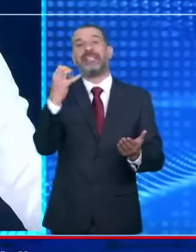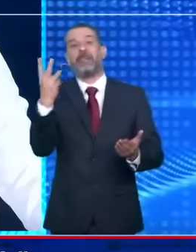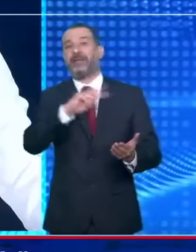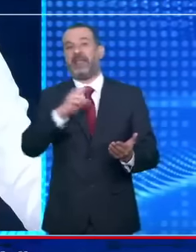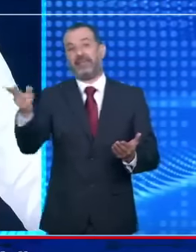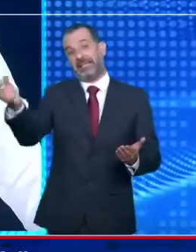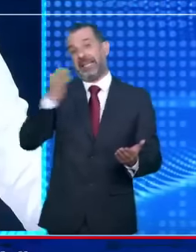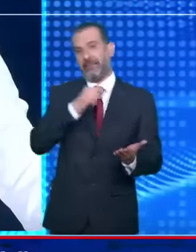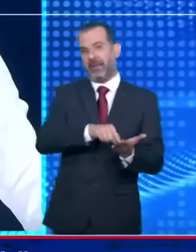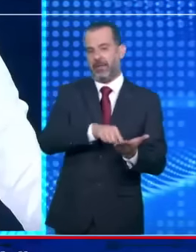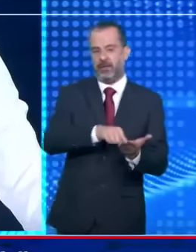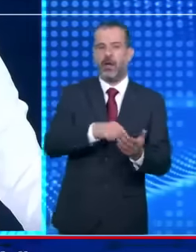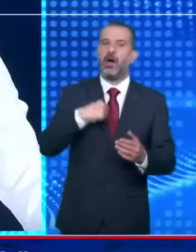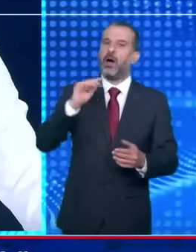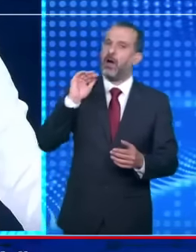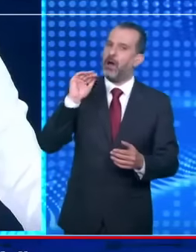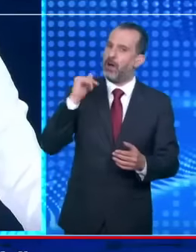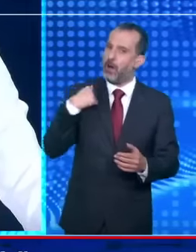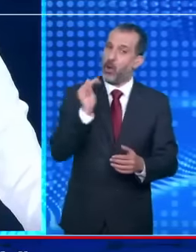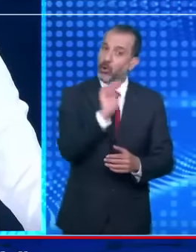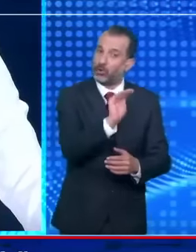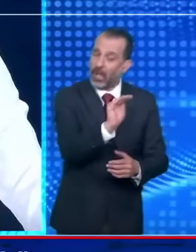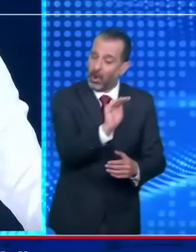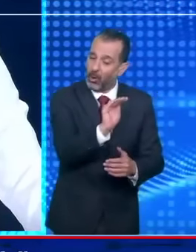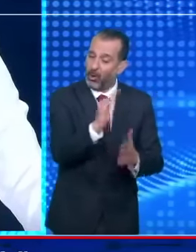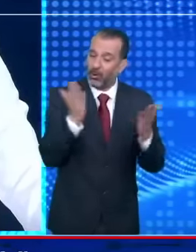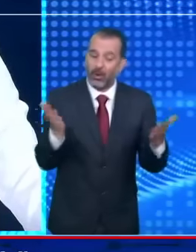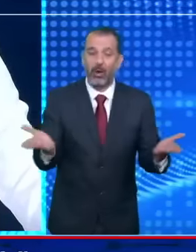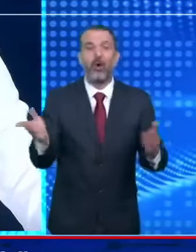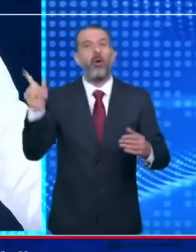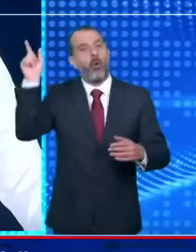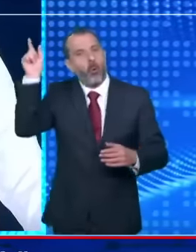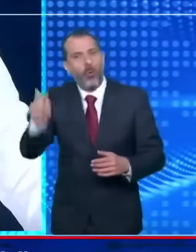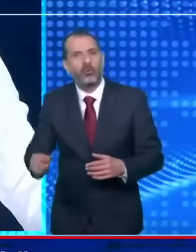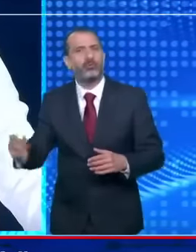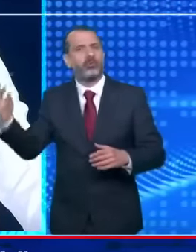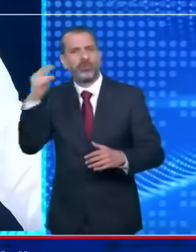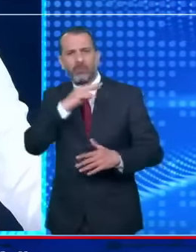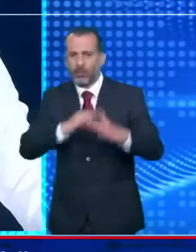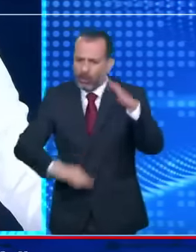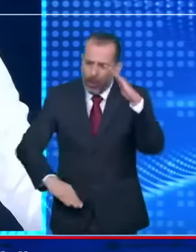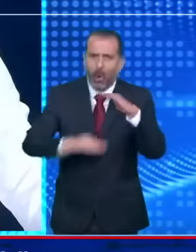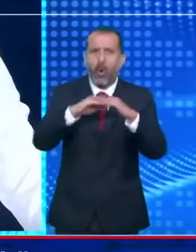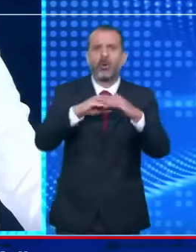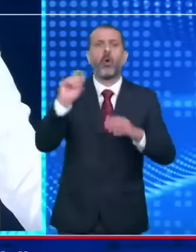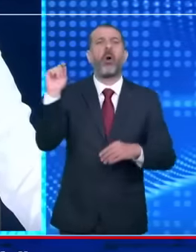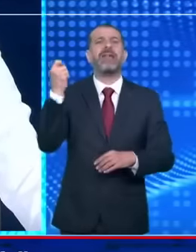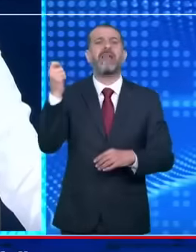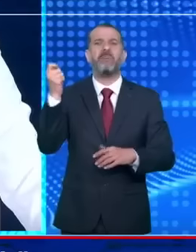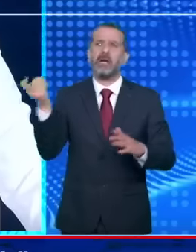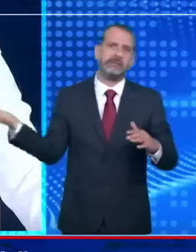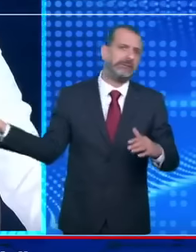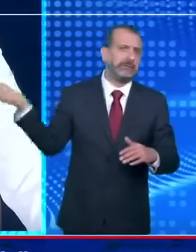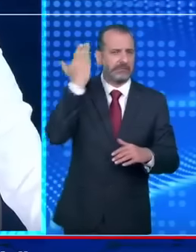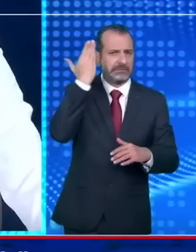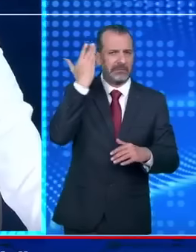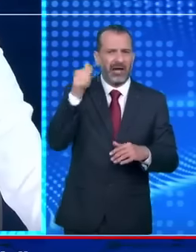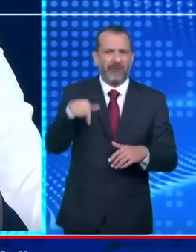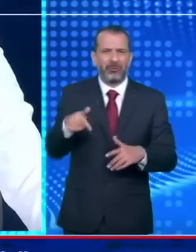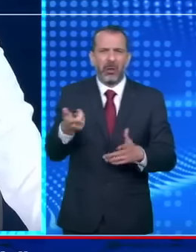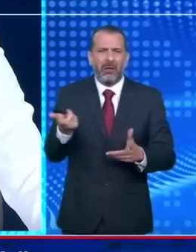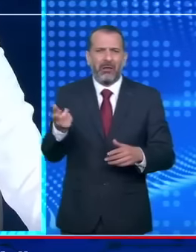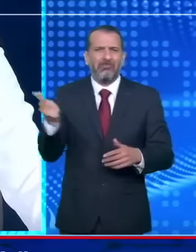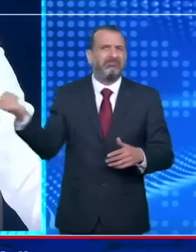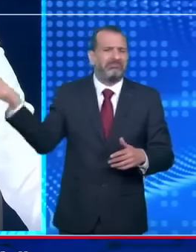ερώτηση μου είναι εξής. Για ποιο λόγο δεν βάζει αυτό το πλαφόν ο Πρωθυπουργός τώρα στο ηλεκτρικό ρεύμα? Κοστίζει 0 στο